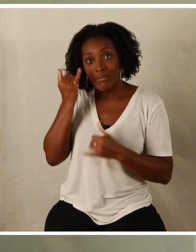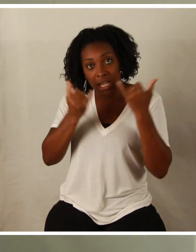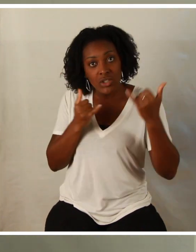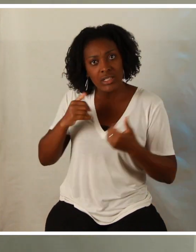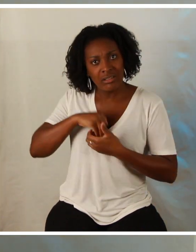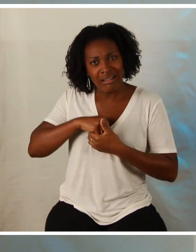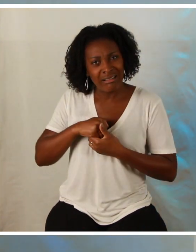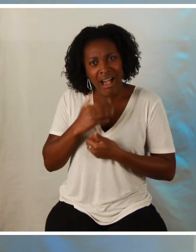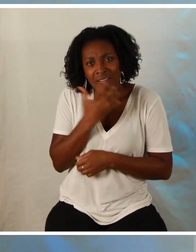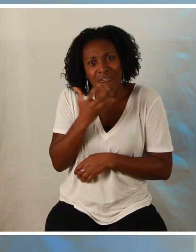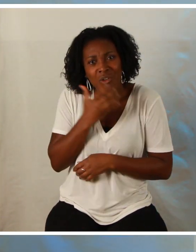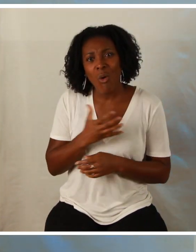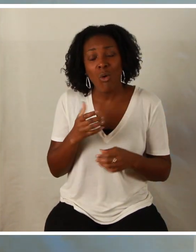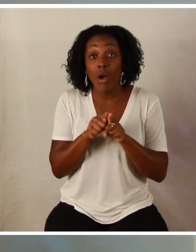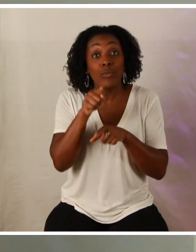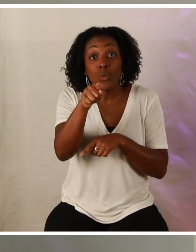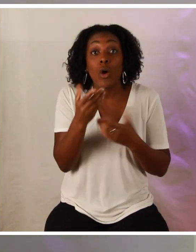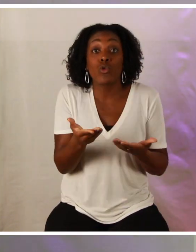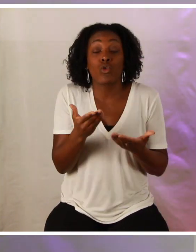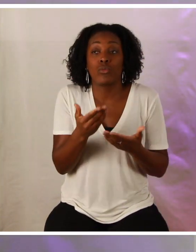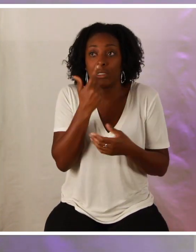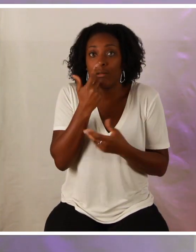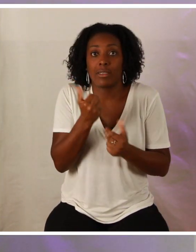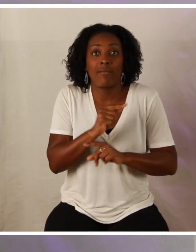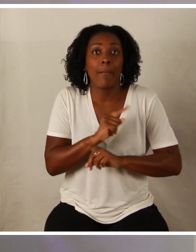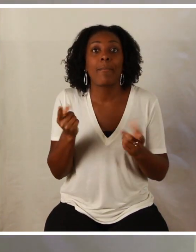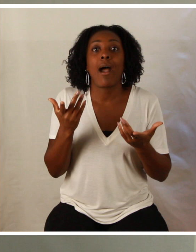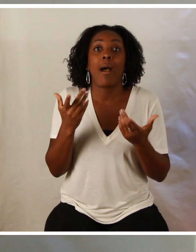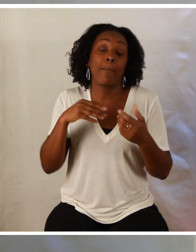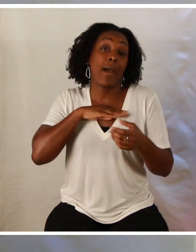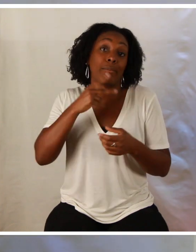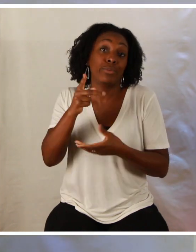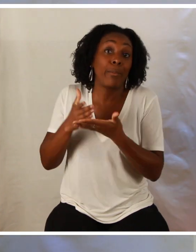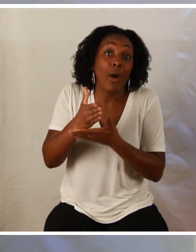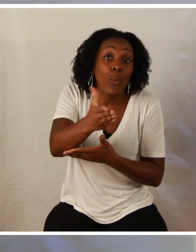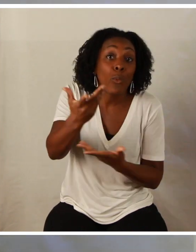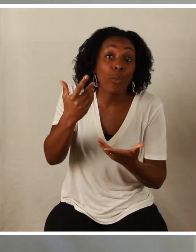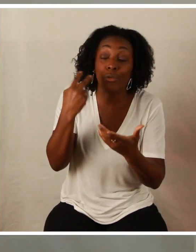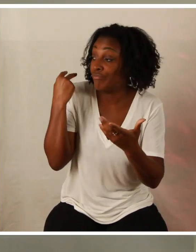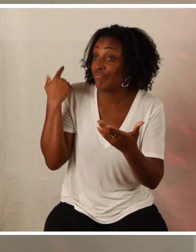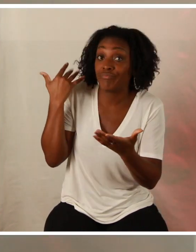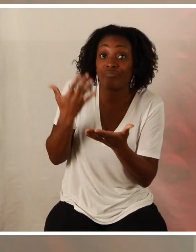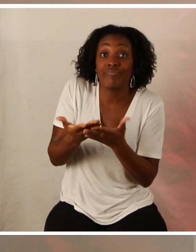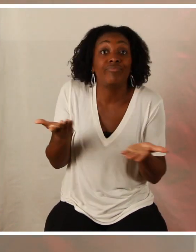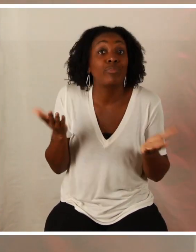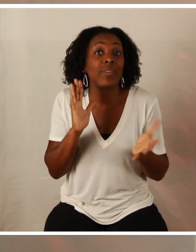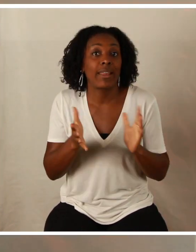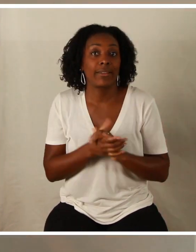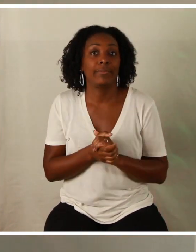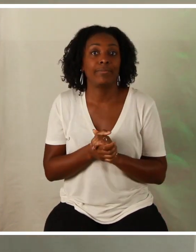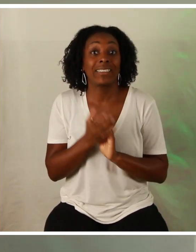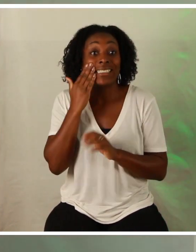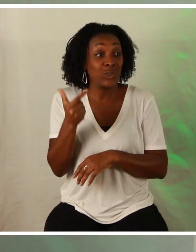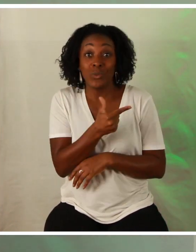mal intérieurement, comme toi aujourd'hui tu peux être mal intérieurement à cause de ton parcours. Et si ça reste là, les